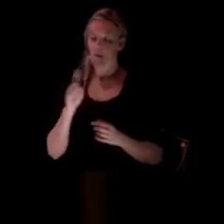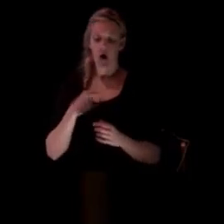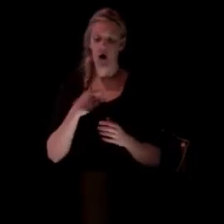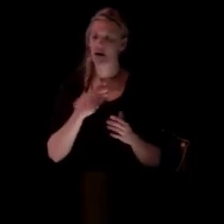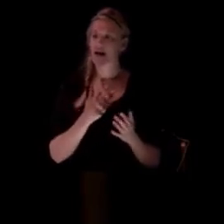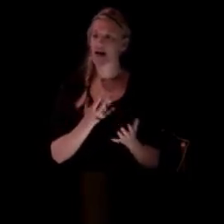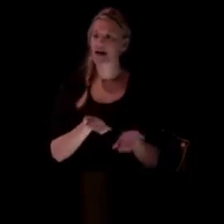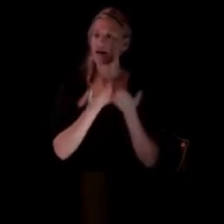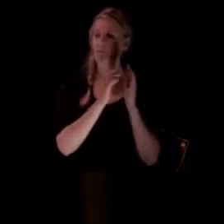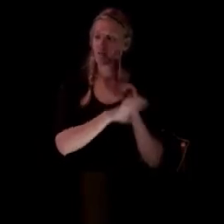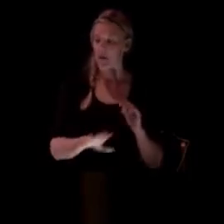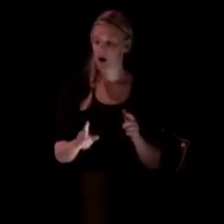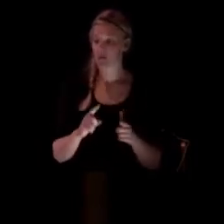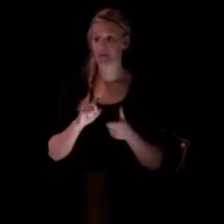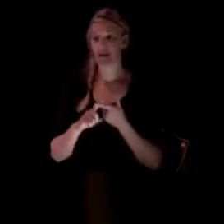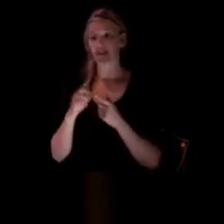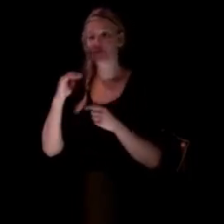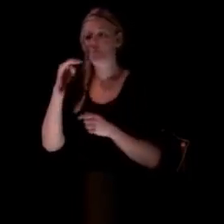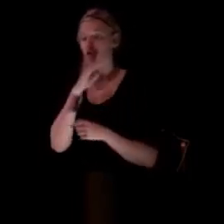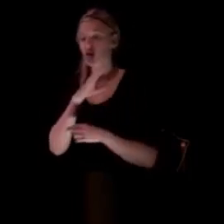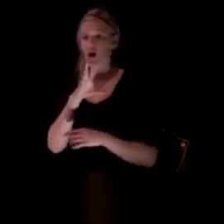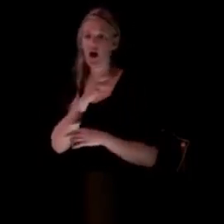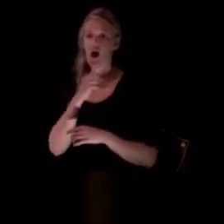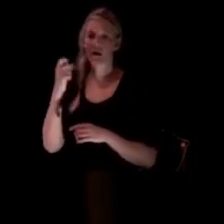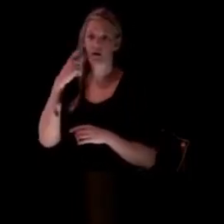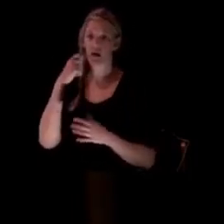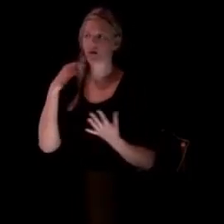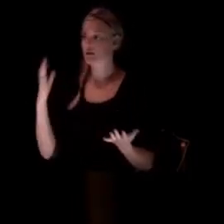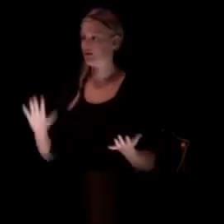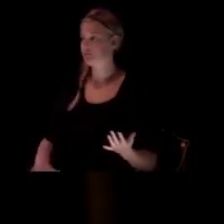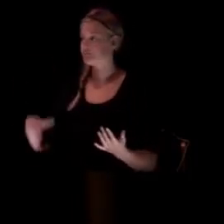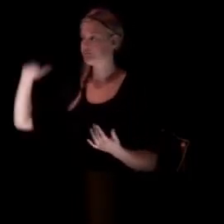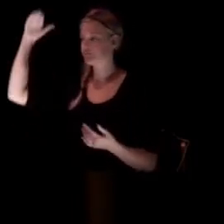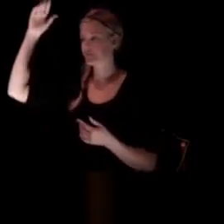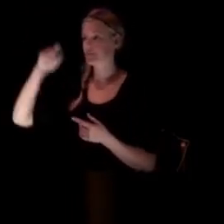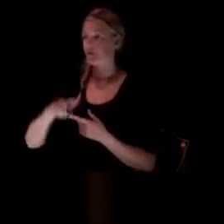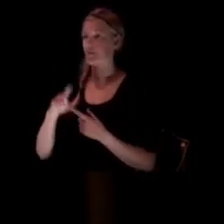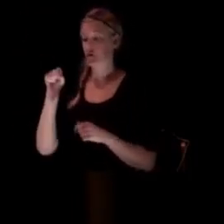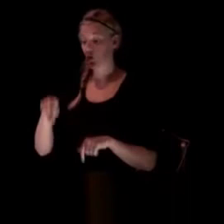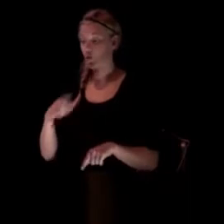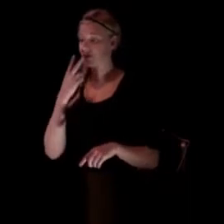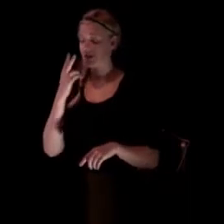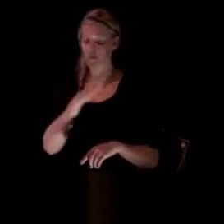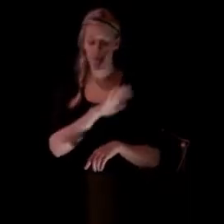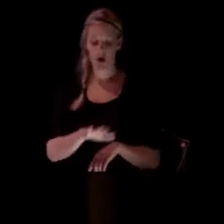for dere hjelper folk I forskjellige aldre. Men nå ser vi det fra barn og ungdom da.